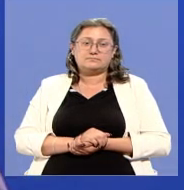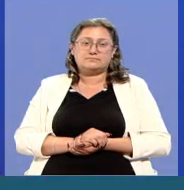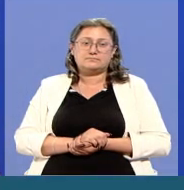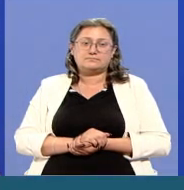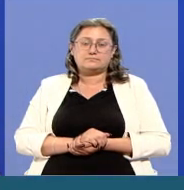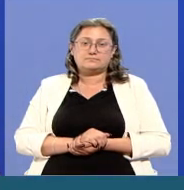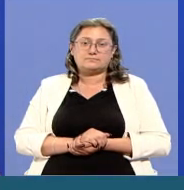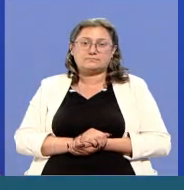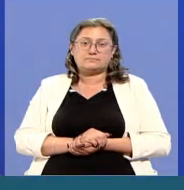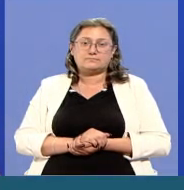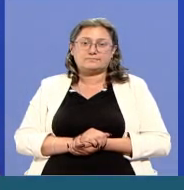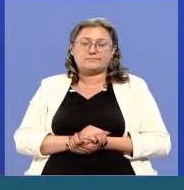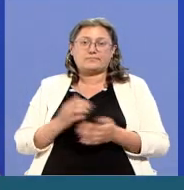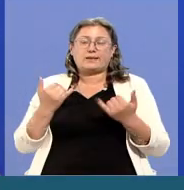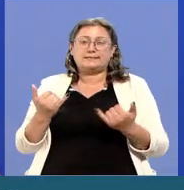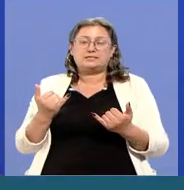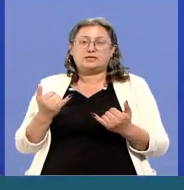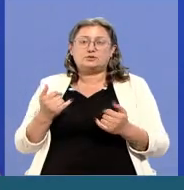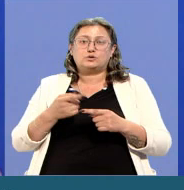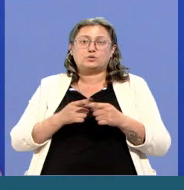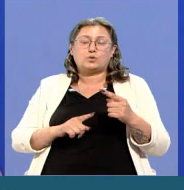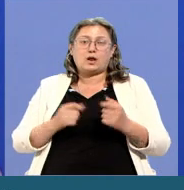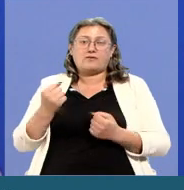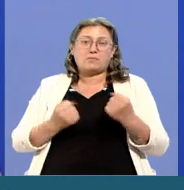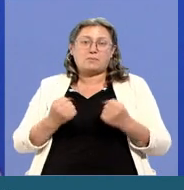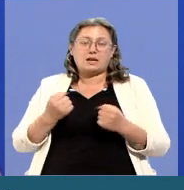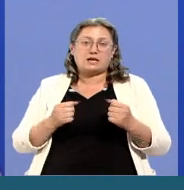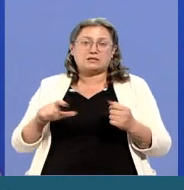жарияланды. Осы шілде айының соңына дейін